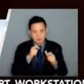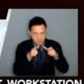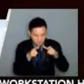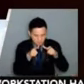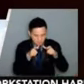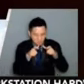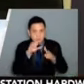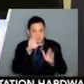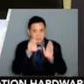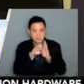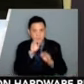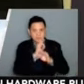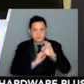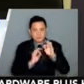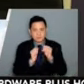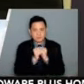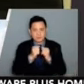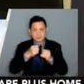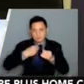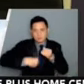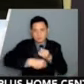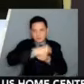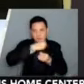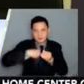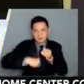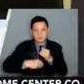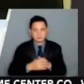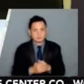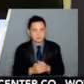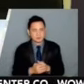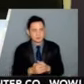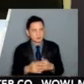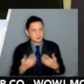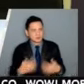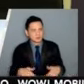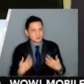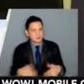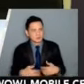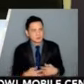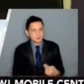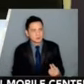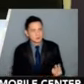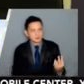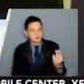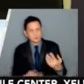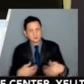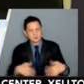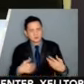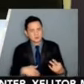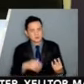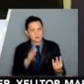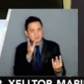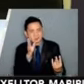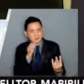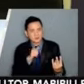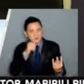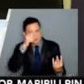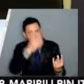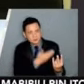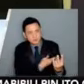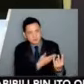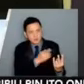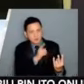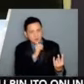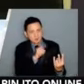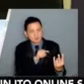ng packaging tape. So yung sa akin yung pinakamaigpit. Yung dalawa, yung mother ko tsaka yung daughter ko, medyo maluwag yung sa kanila. So